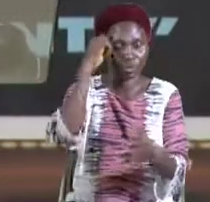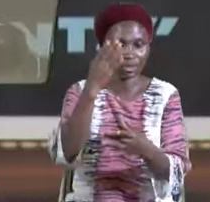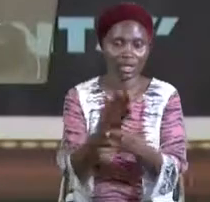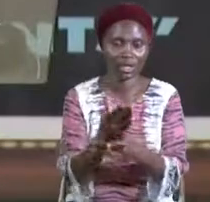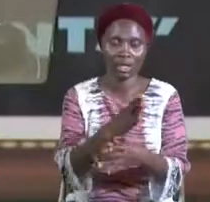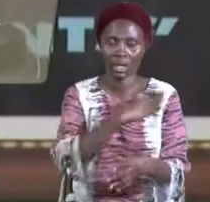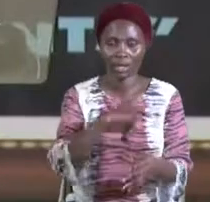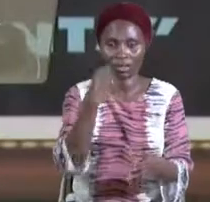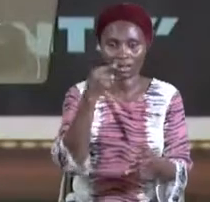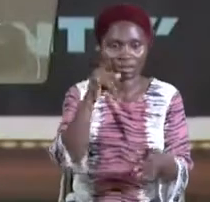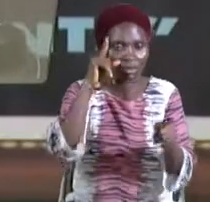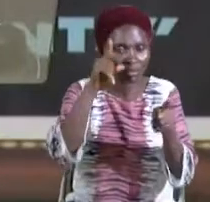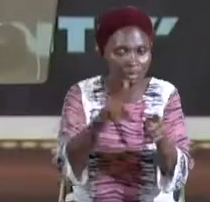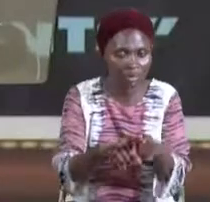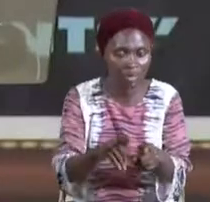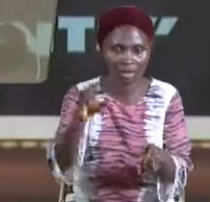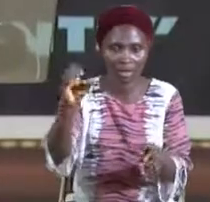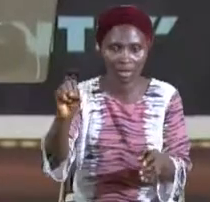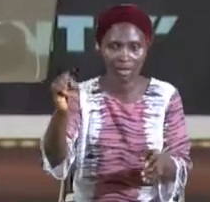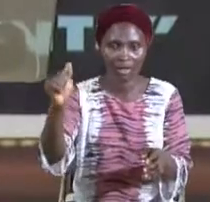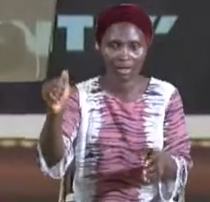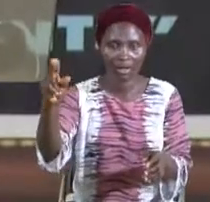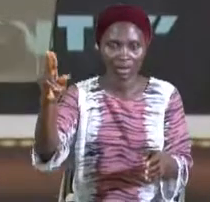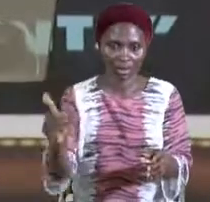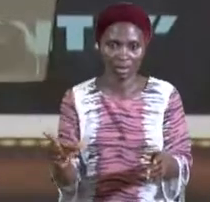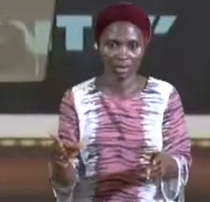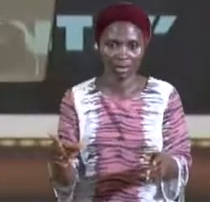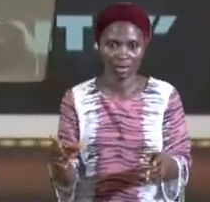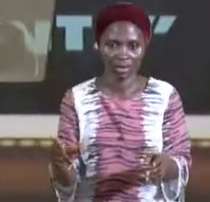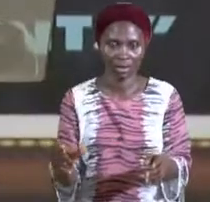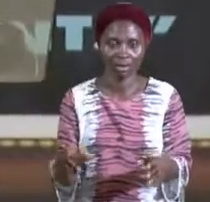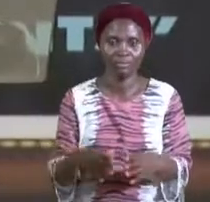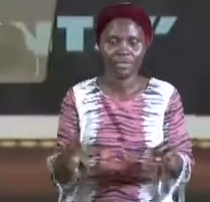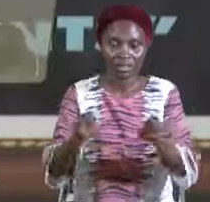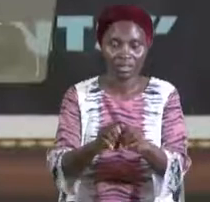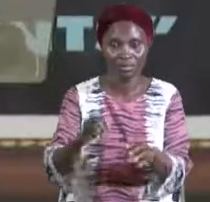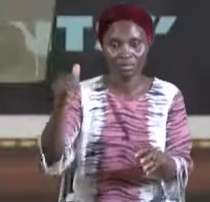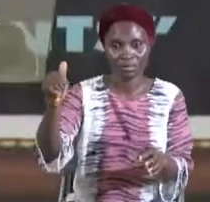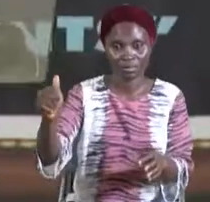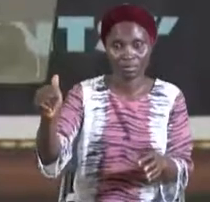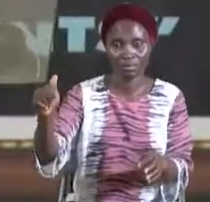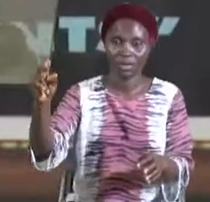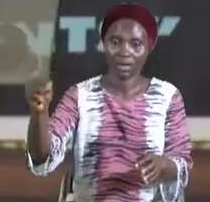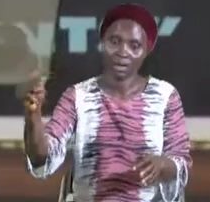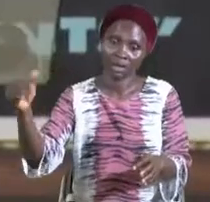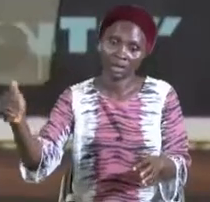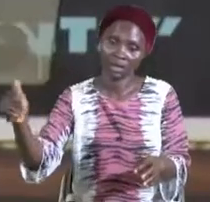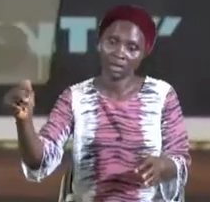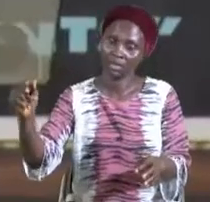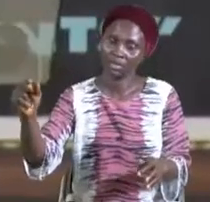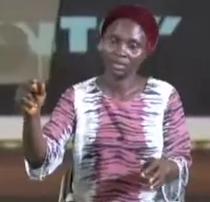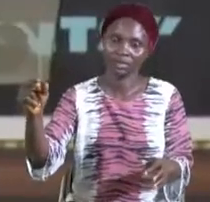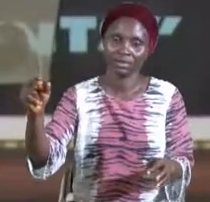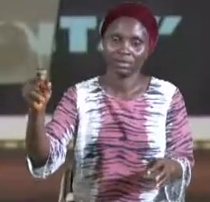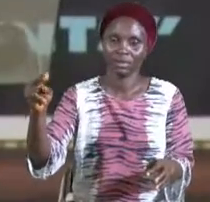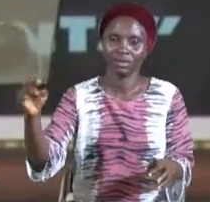Mon frère, Ananias lui-même, ses yeux ont été ouverts. Parce que quand Dieu a dit, va vers lui, il est dans telle